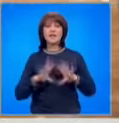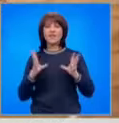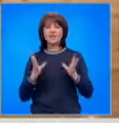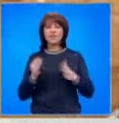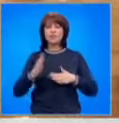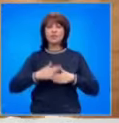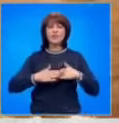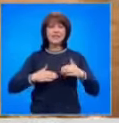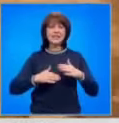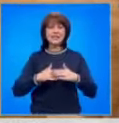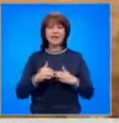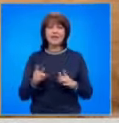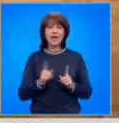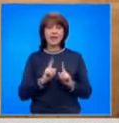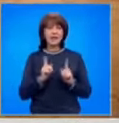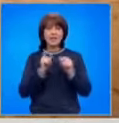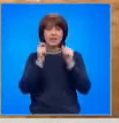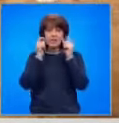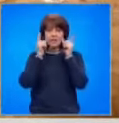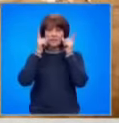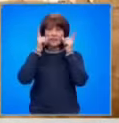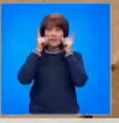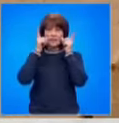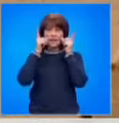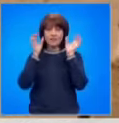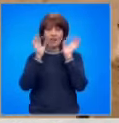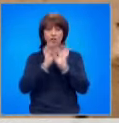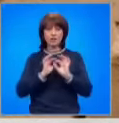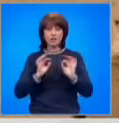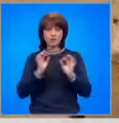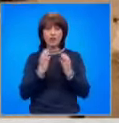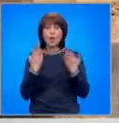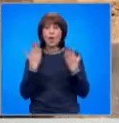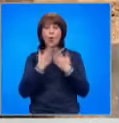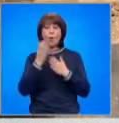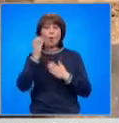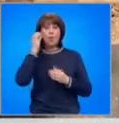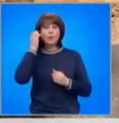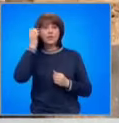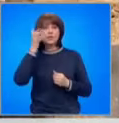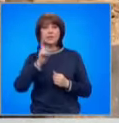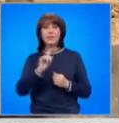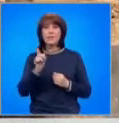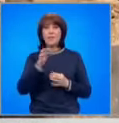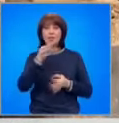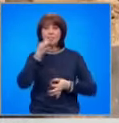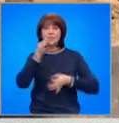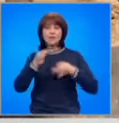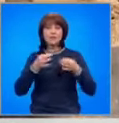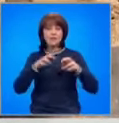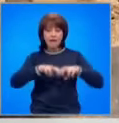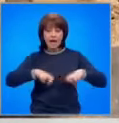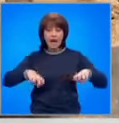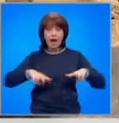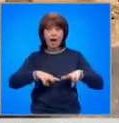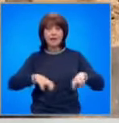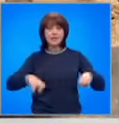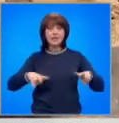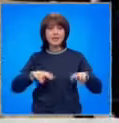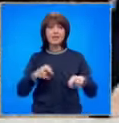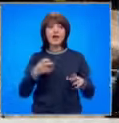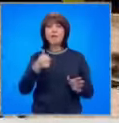стандарти, не би трябвало да изненадва с особени разкрития. Но учените още не могат да си обяснят разкритията от разкопките по